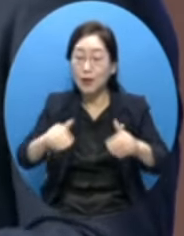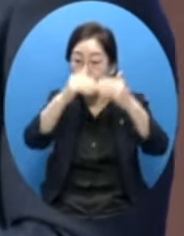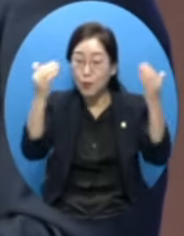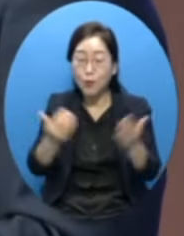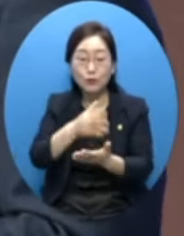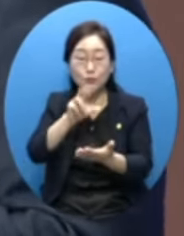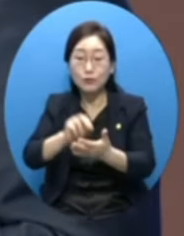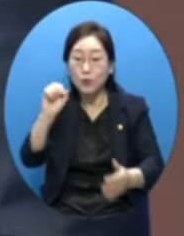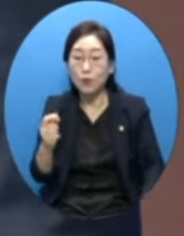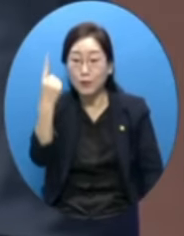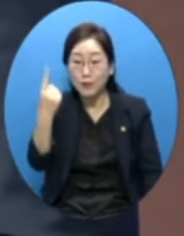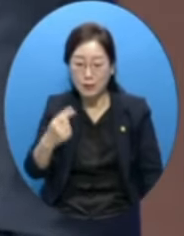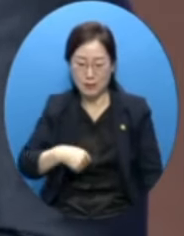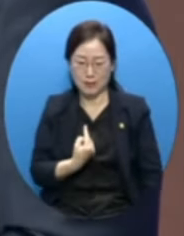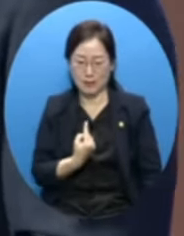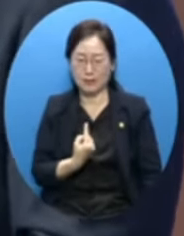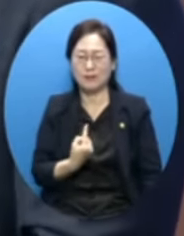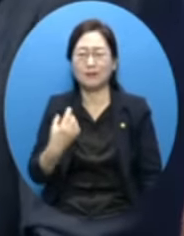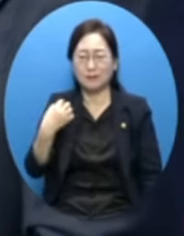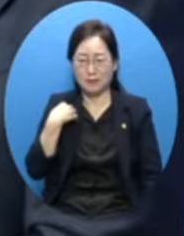문제의 원인이 우리 자신에게 있습니다.